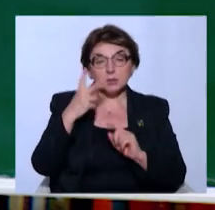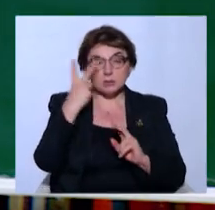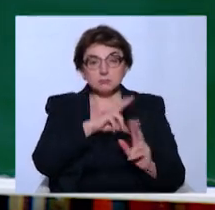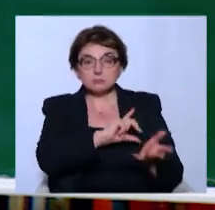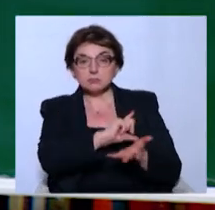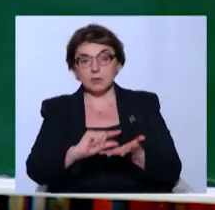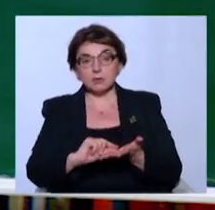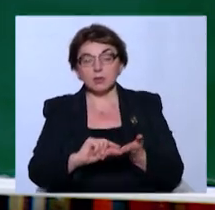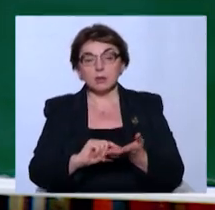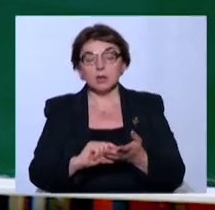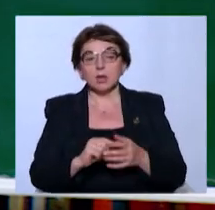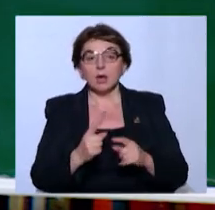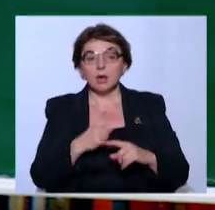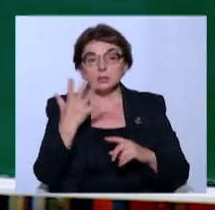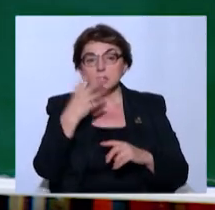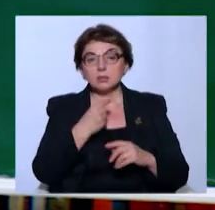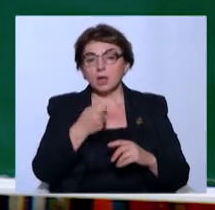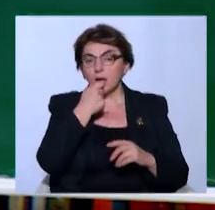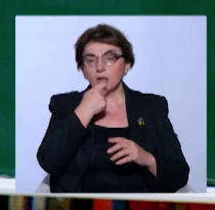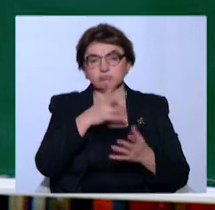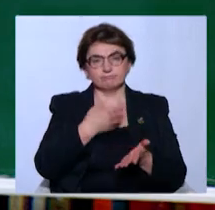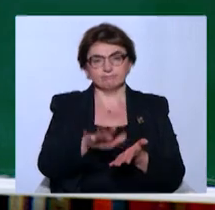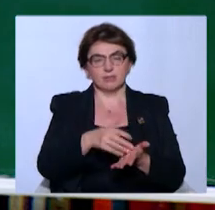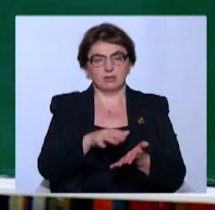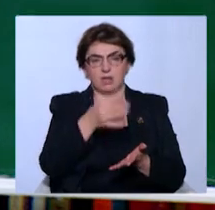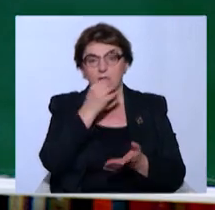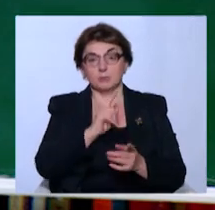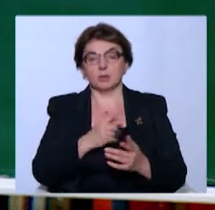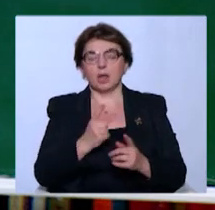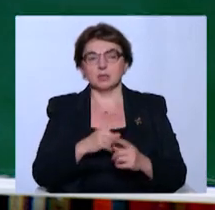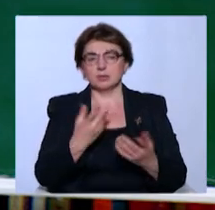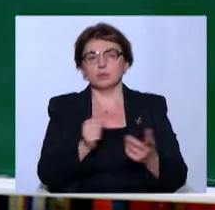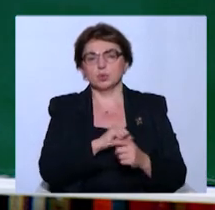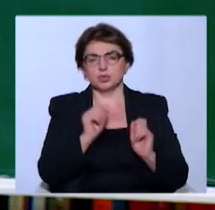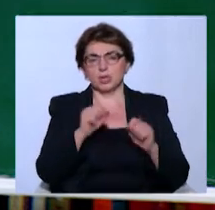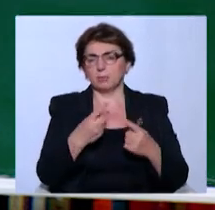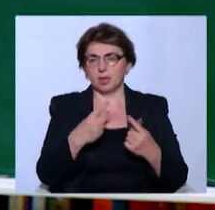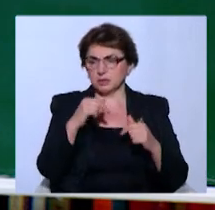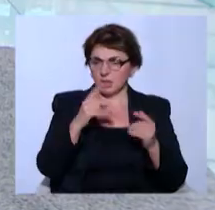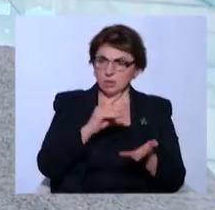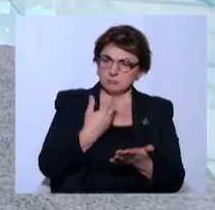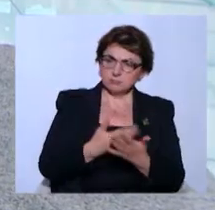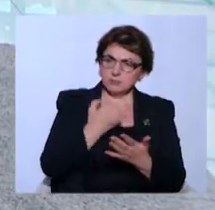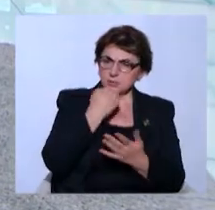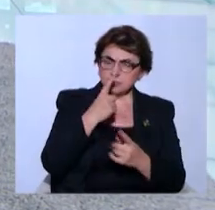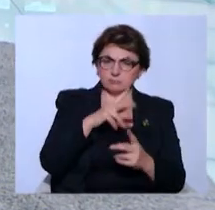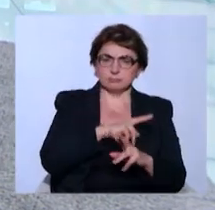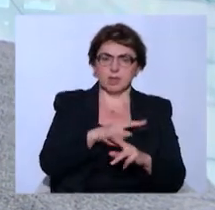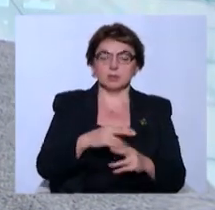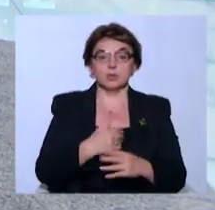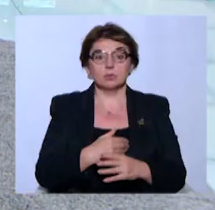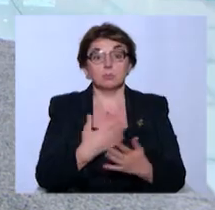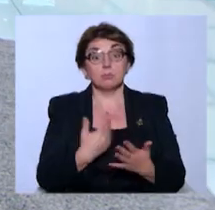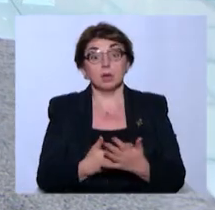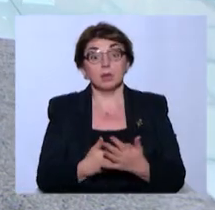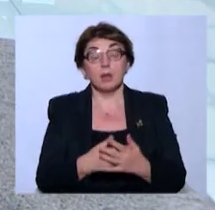და ემგვანება როკს, ანუ რაღაც ტოტს, რომელიც საკვებად არ ვარგა. და შეიძლება